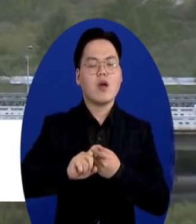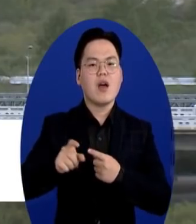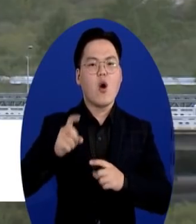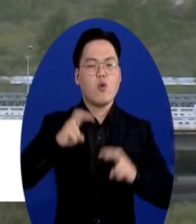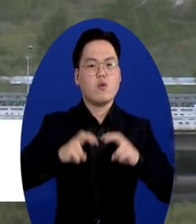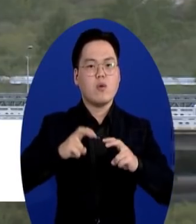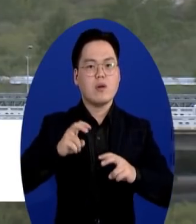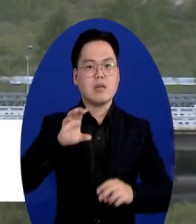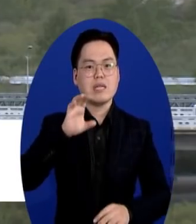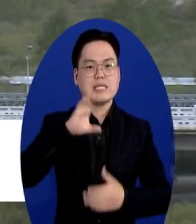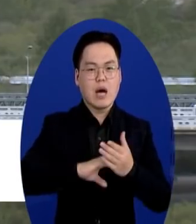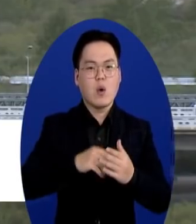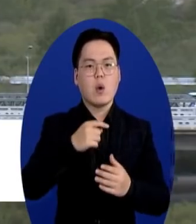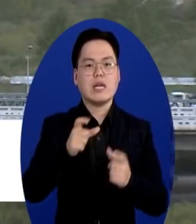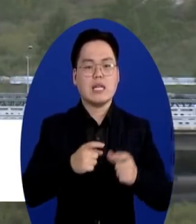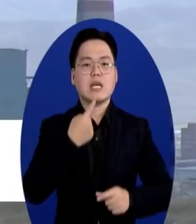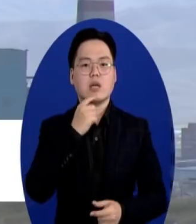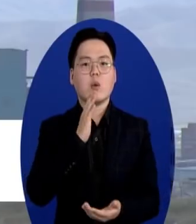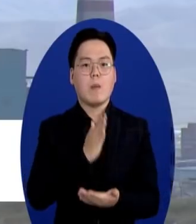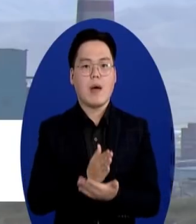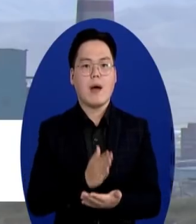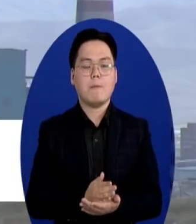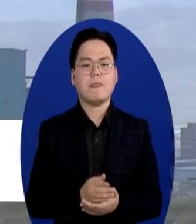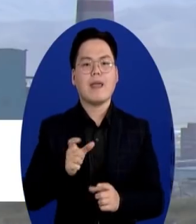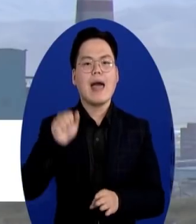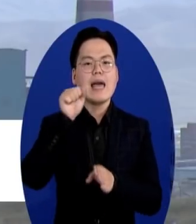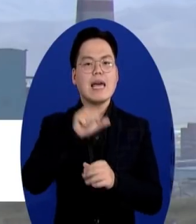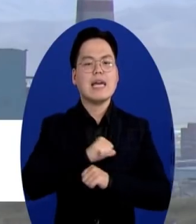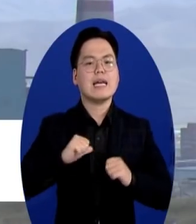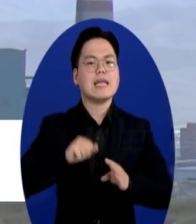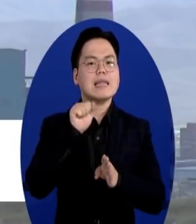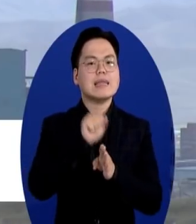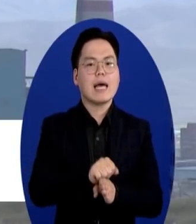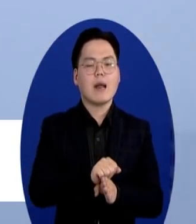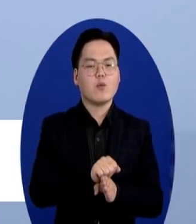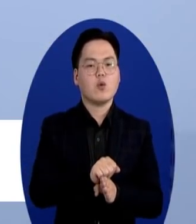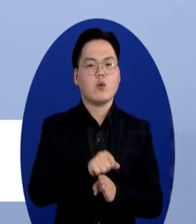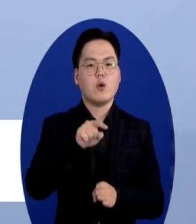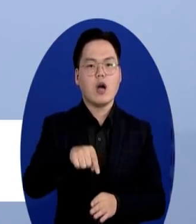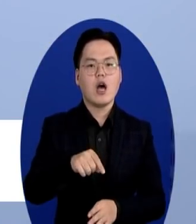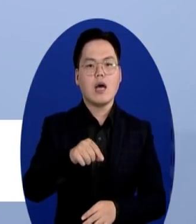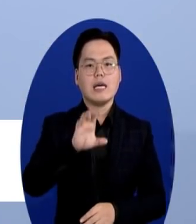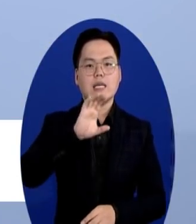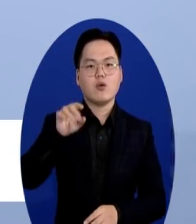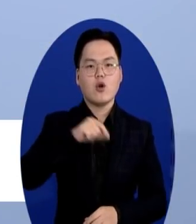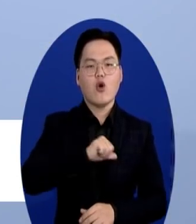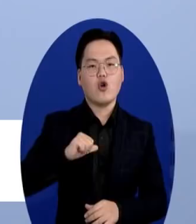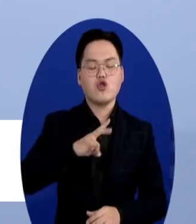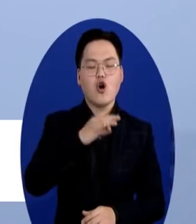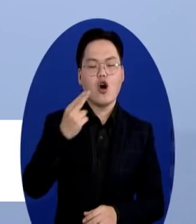засгийн байдал хүндэрсэн байна. Харин энэ хүндрэлийг хэрэглэгчдэд дарамт үзүүлэхгүйгээр салбарын дотоод нөөц болцоог ашиглан шийдвэрлэхээр болжээ.